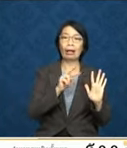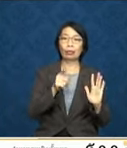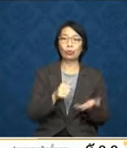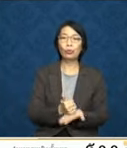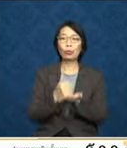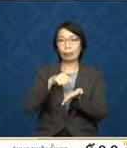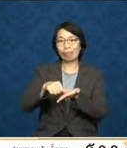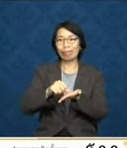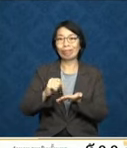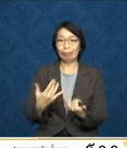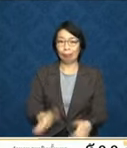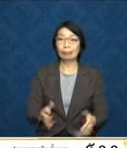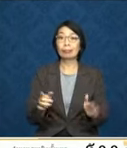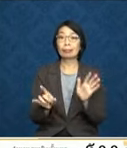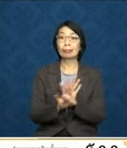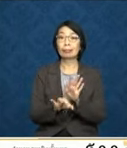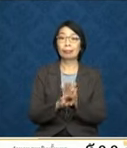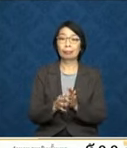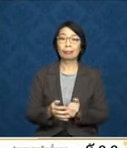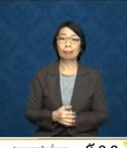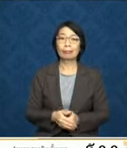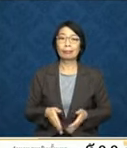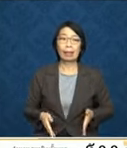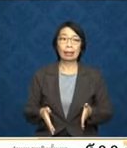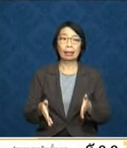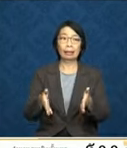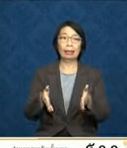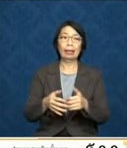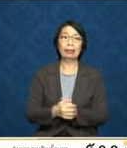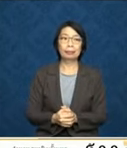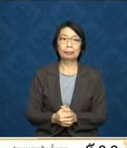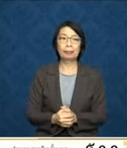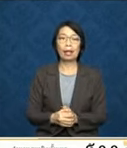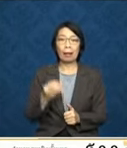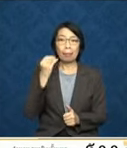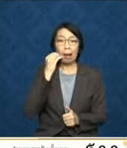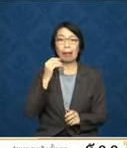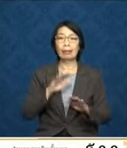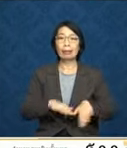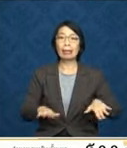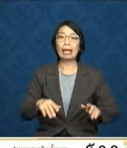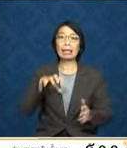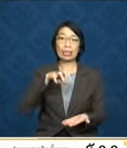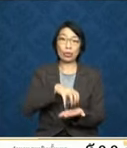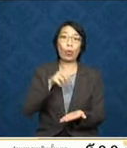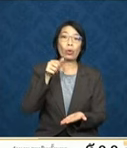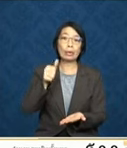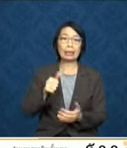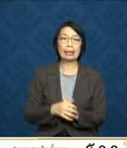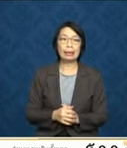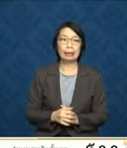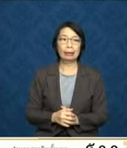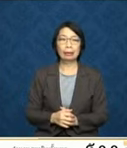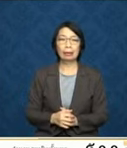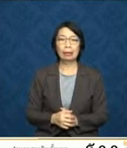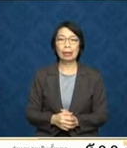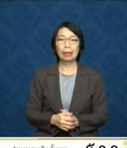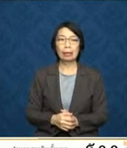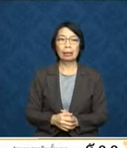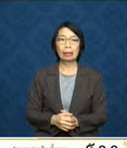และท้ายสุดทางเข้าบ้านโชคดีเป็นศูนย์บ้านโชคดีนะครับอยู่ในเขตหมู่บ้าน